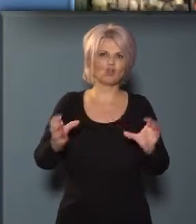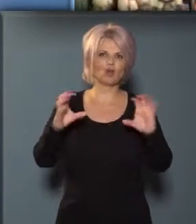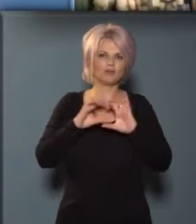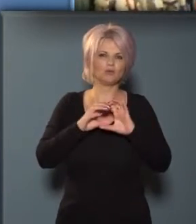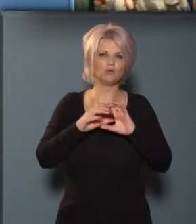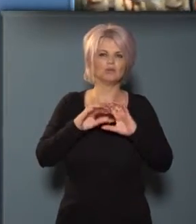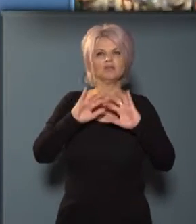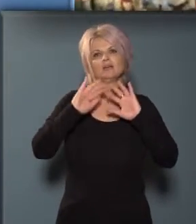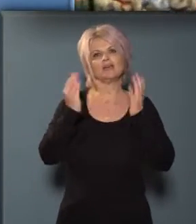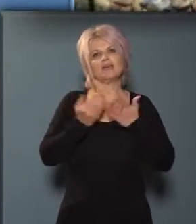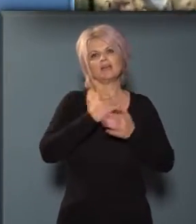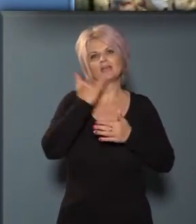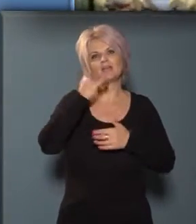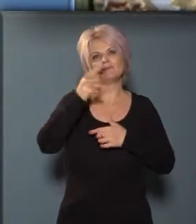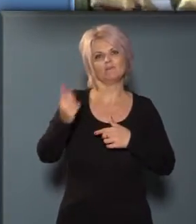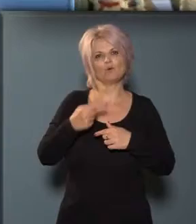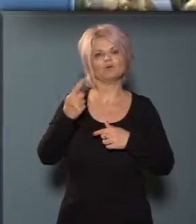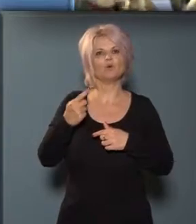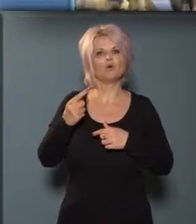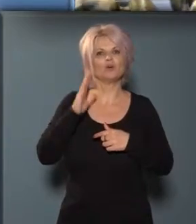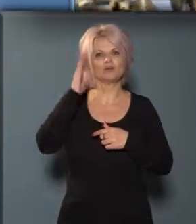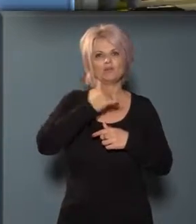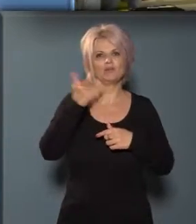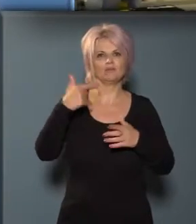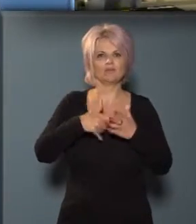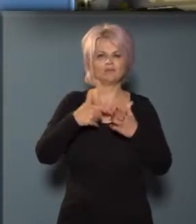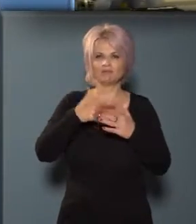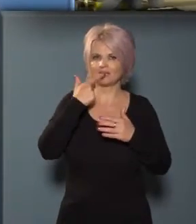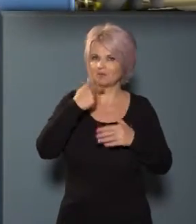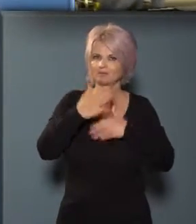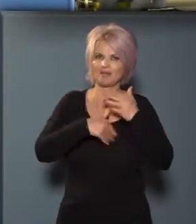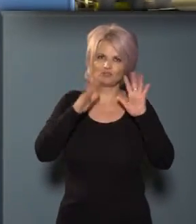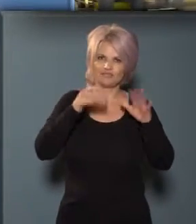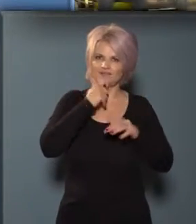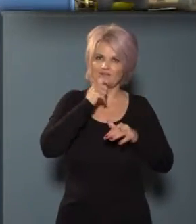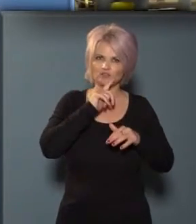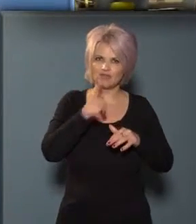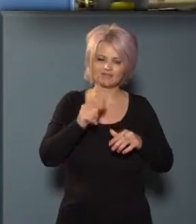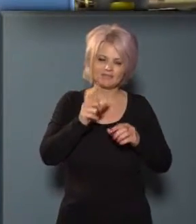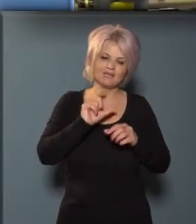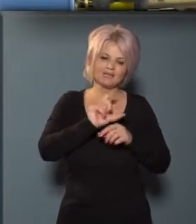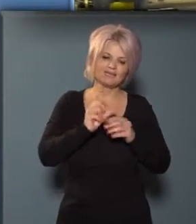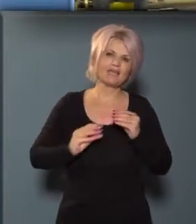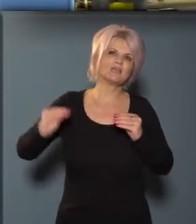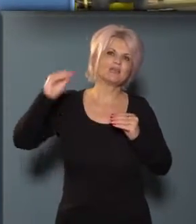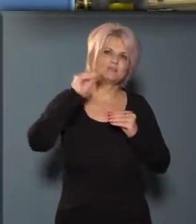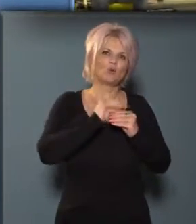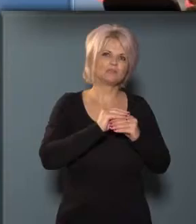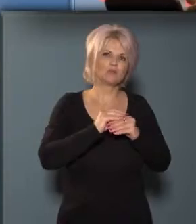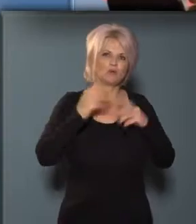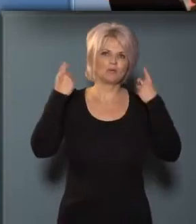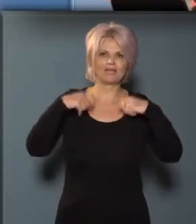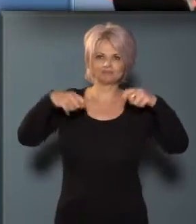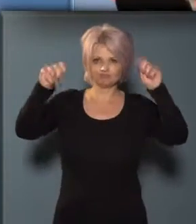kerek évfordulóhoz érkezünk a jövő évben, 2020 májusában leszünk 10 évesek. Ugye ez egy hiánypótló